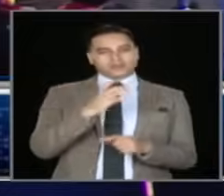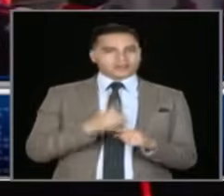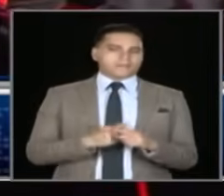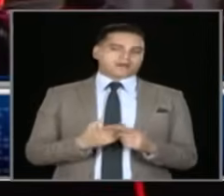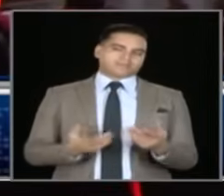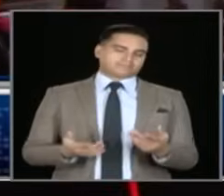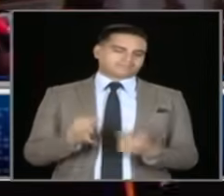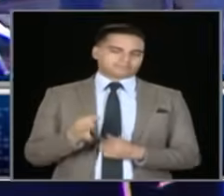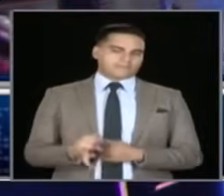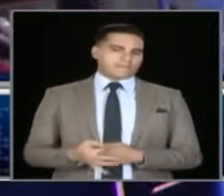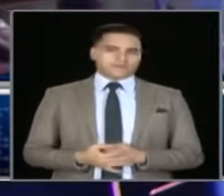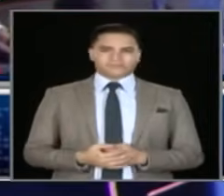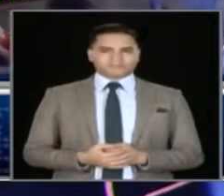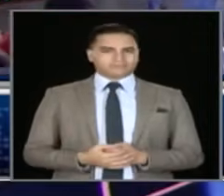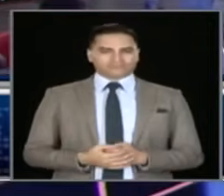طبعاً.